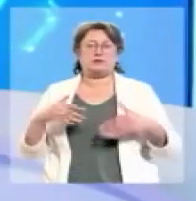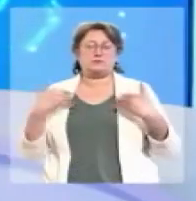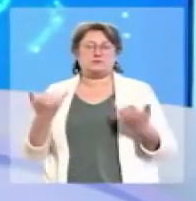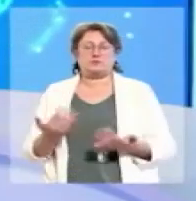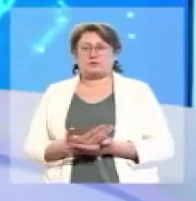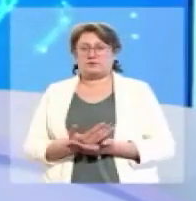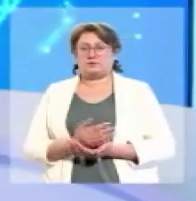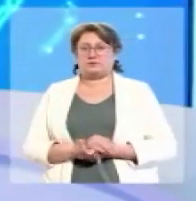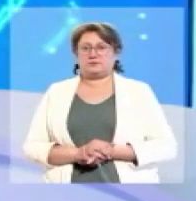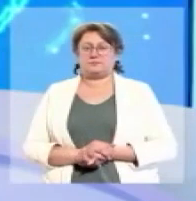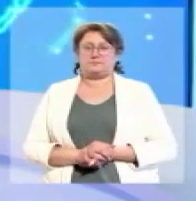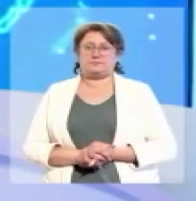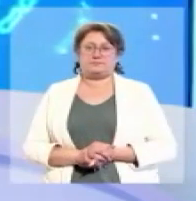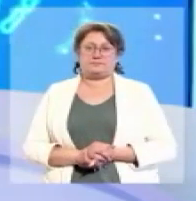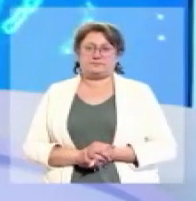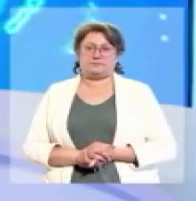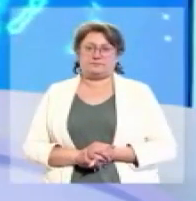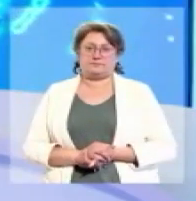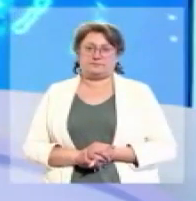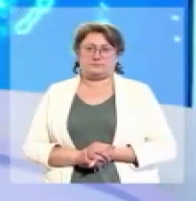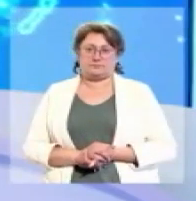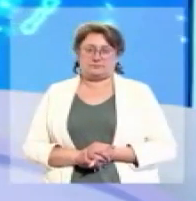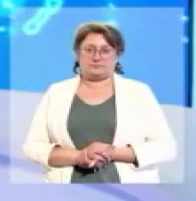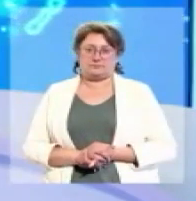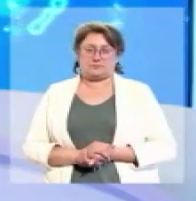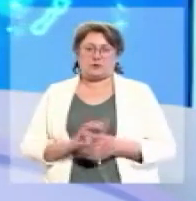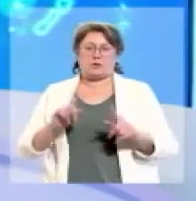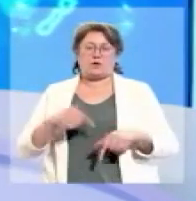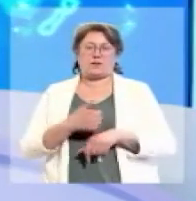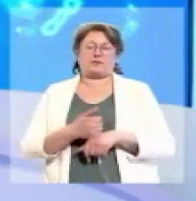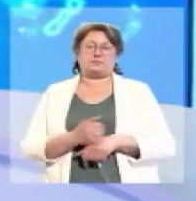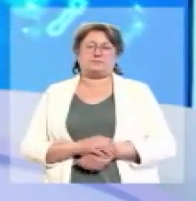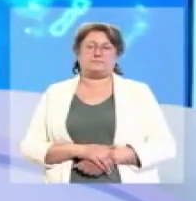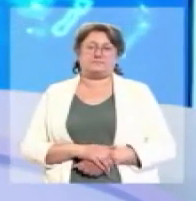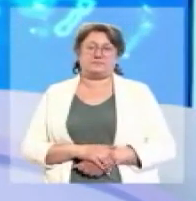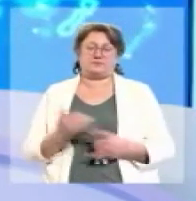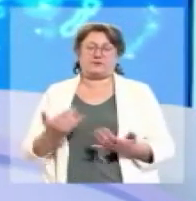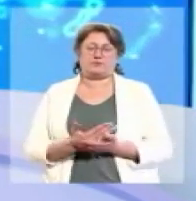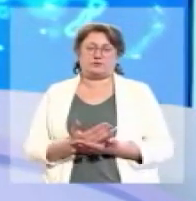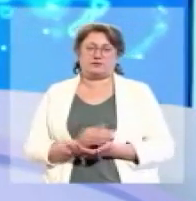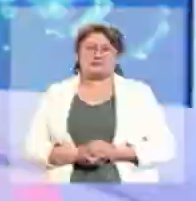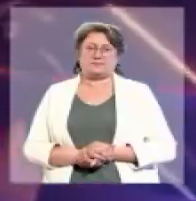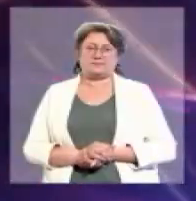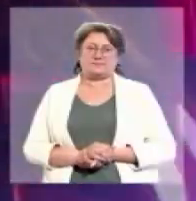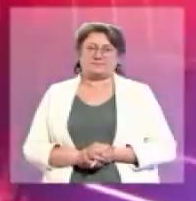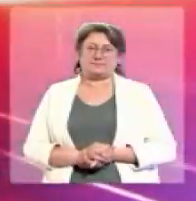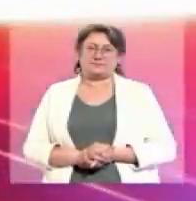Здравствуйте, в эфире новости. В студии работает Диасна Спаев, сурдоперевод Оксана Отечко. И коротко о главном в сегодняшнем выпуске.